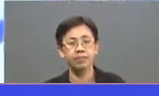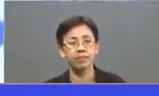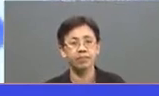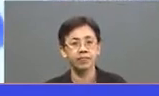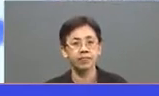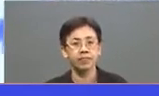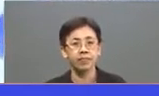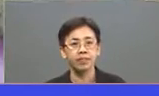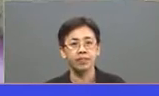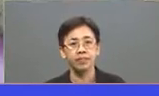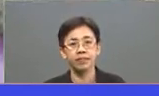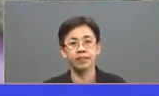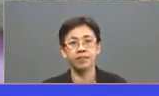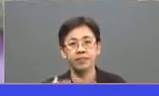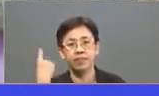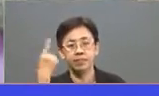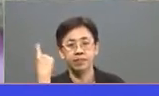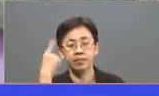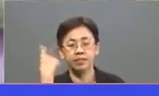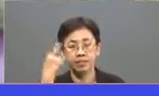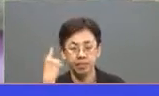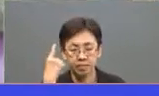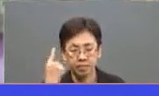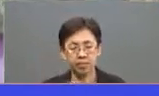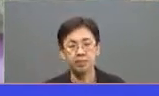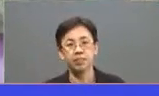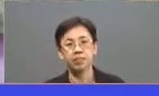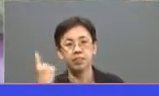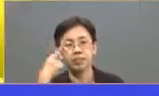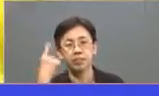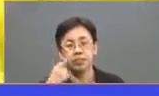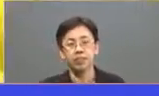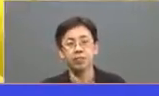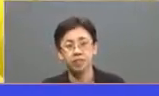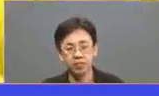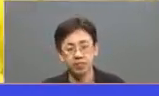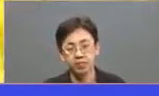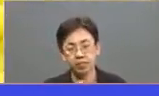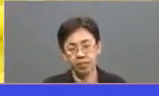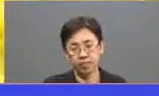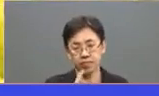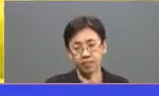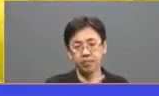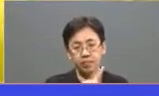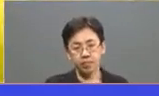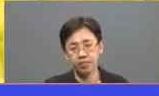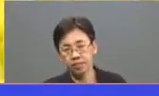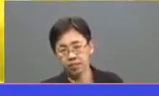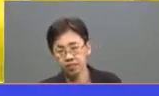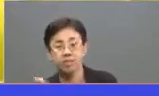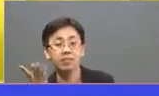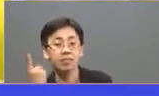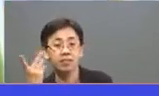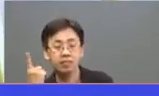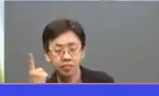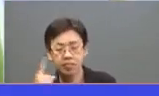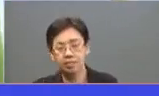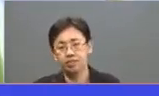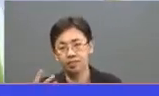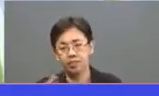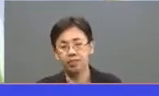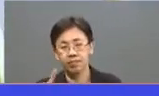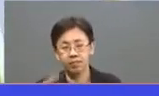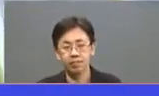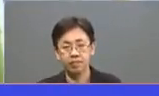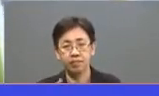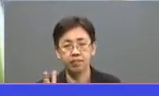ไทยนะครับอาหารไทยก็คือ must eat นะครับแล้วก็วัฒนธรรมไทยคือ must see ผ้าไทยคือ must buy แล้วก็โชว์ไทยคือ must see